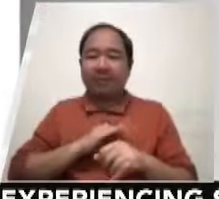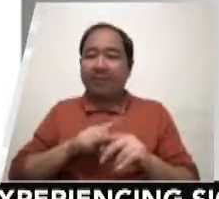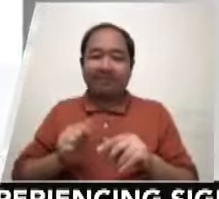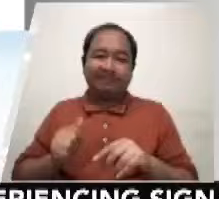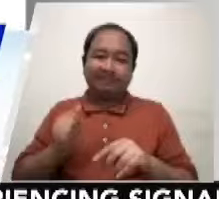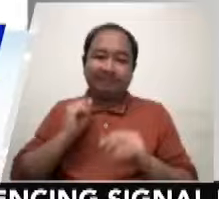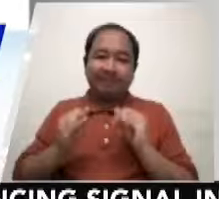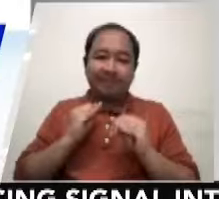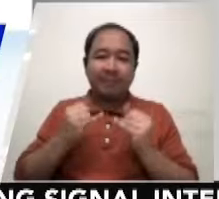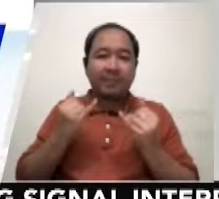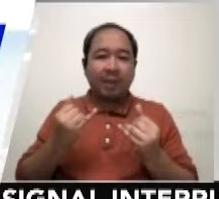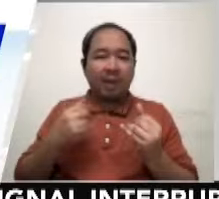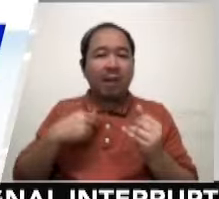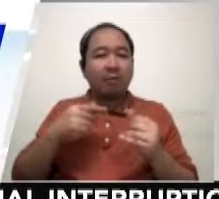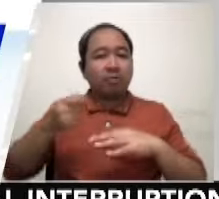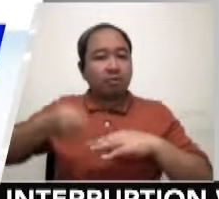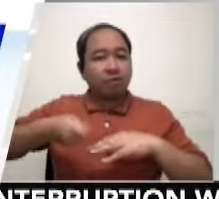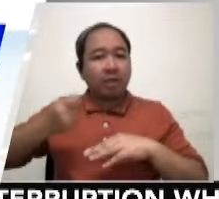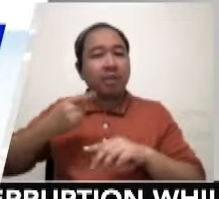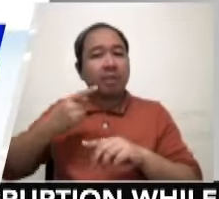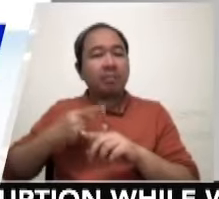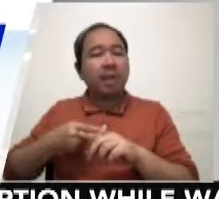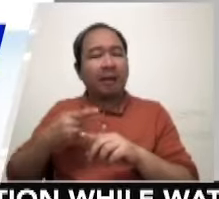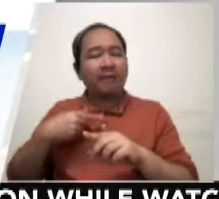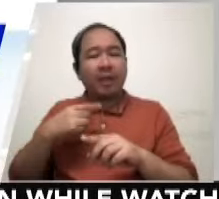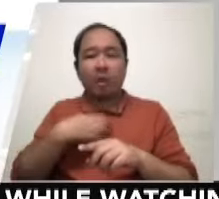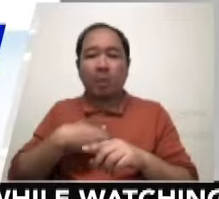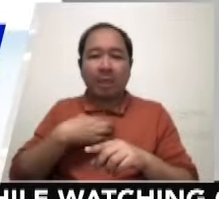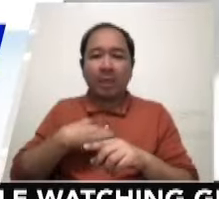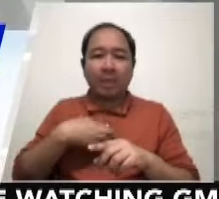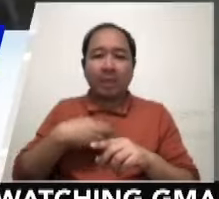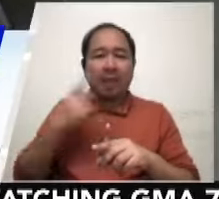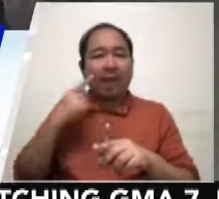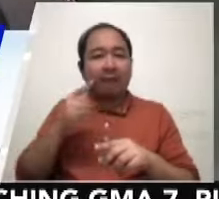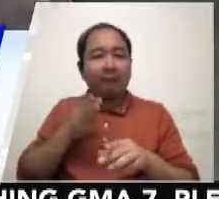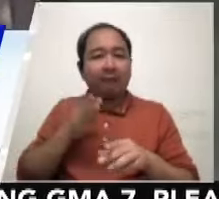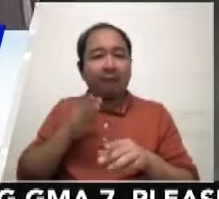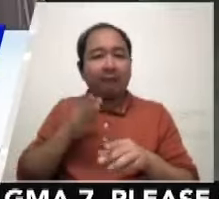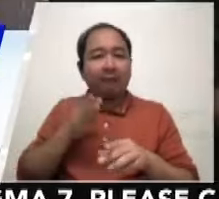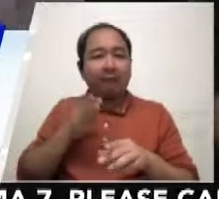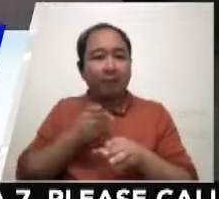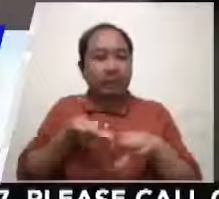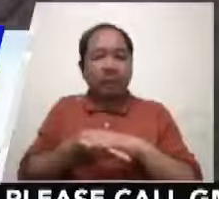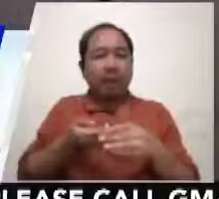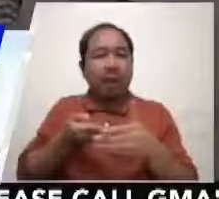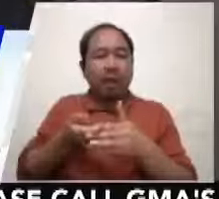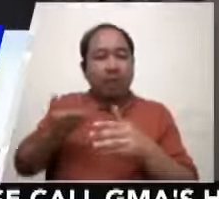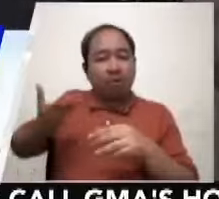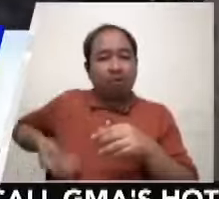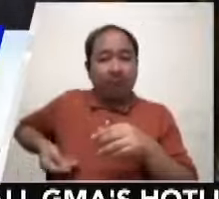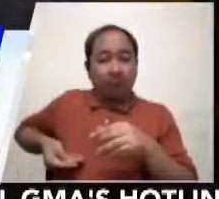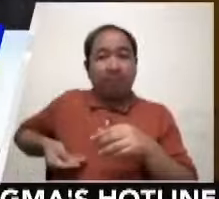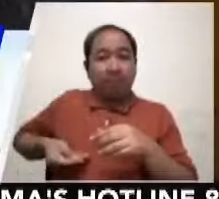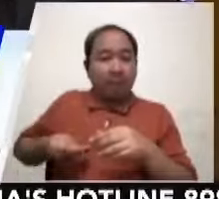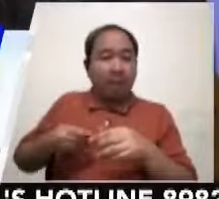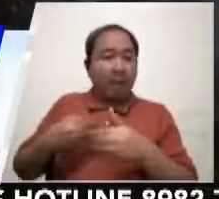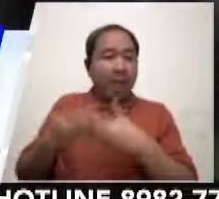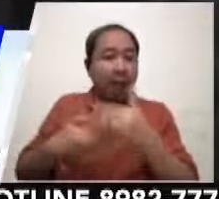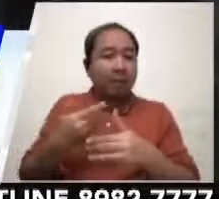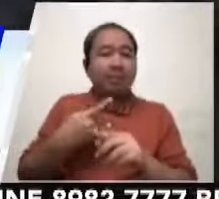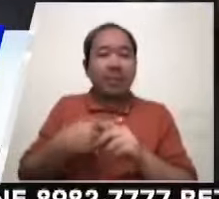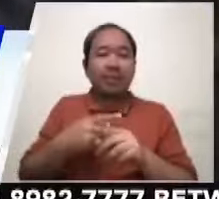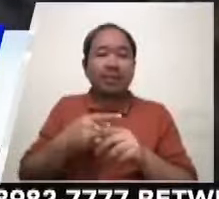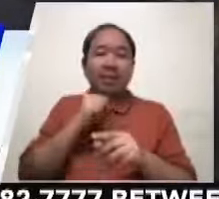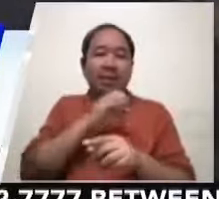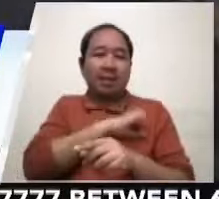ang judge ng RTC branch ng reklamong direct bribery, Anti-Graft and Corrupt Practices Act at Conduct and Ethical Standards of